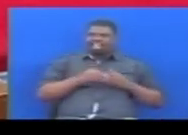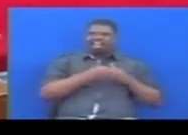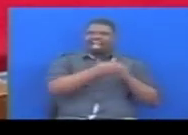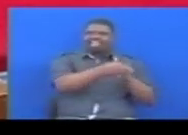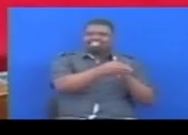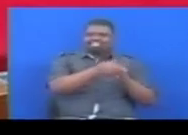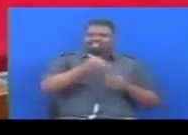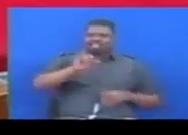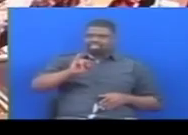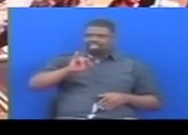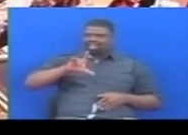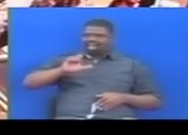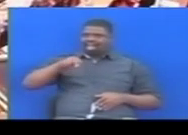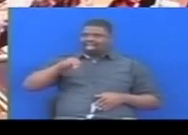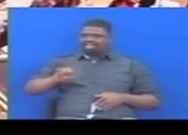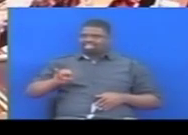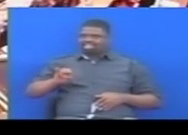kutekeleza.